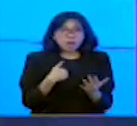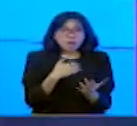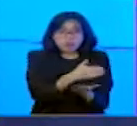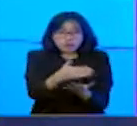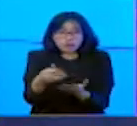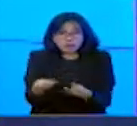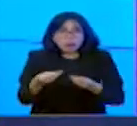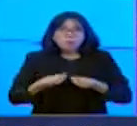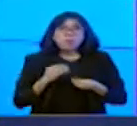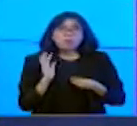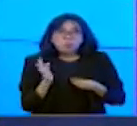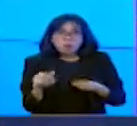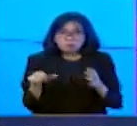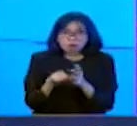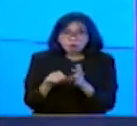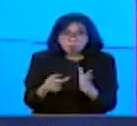mendapat bantuan